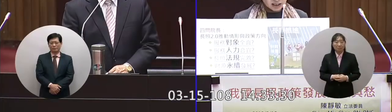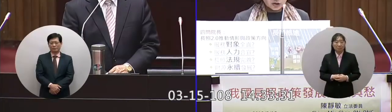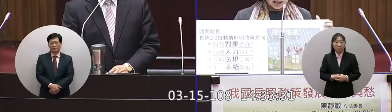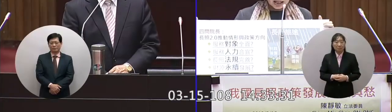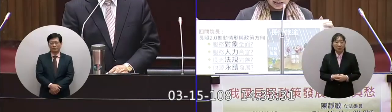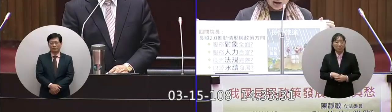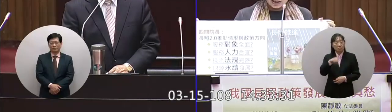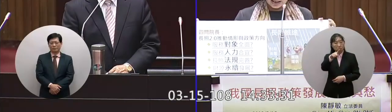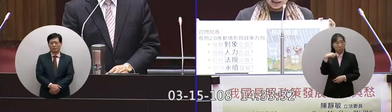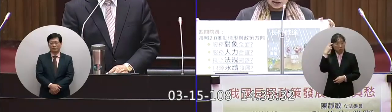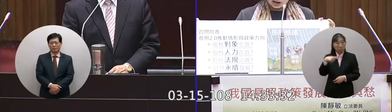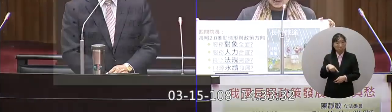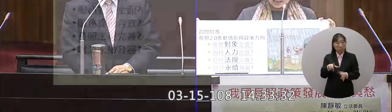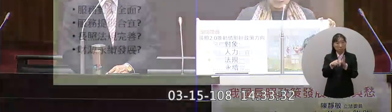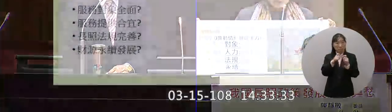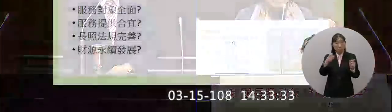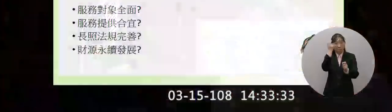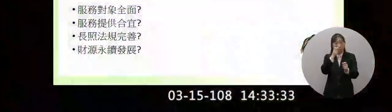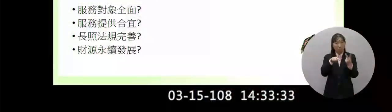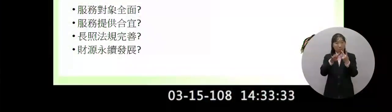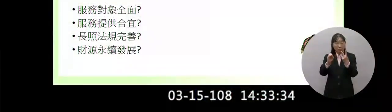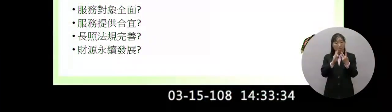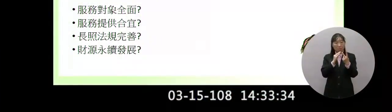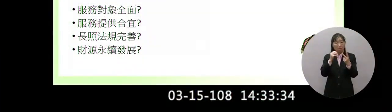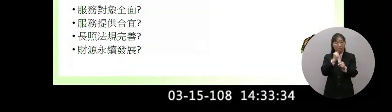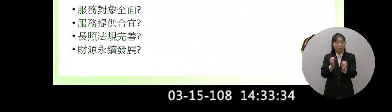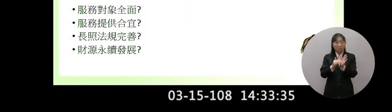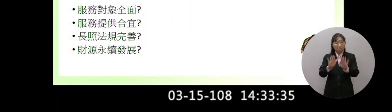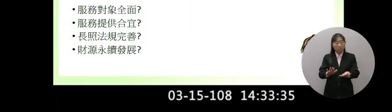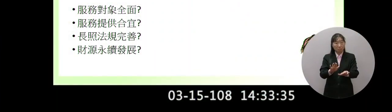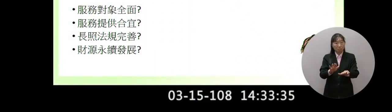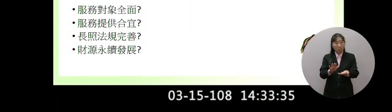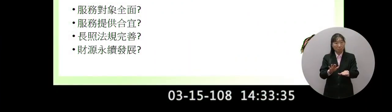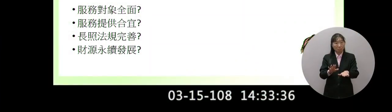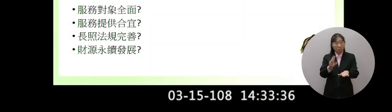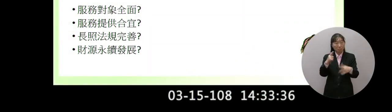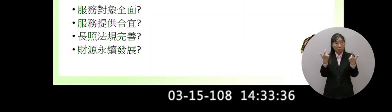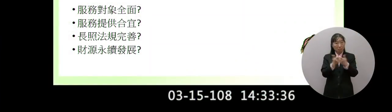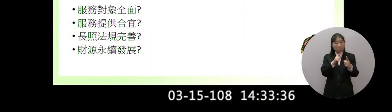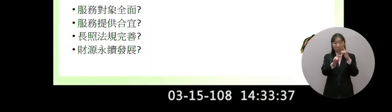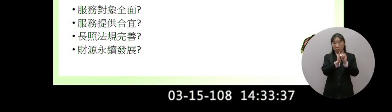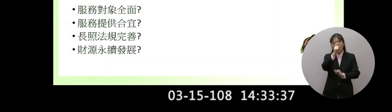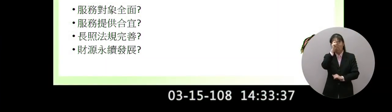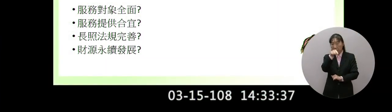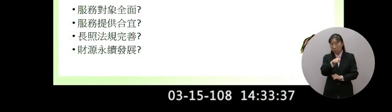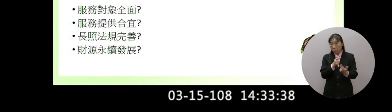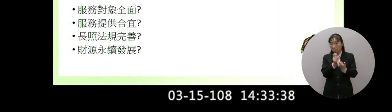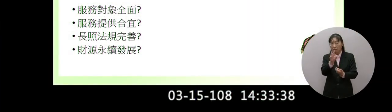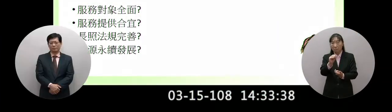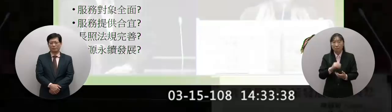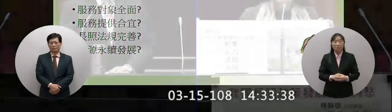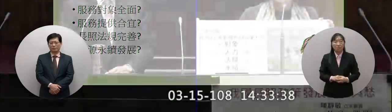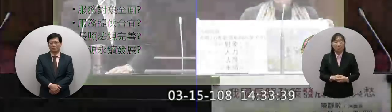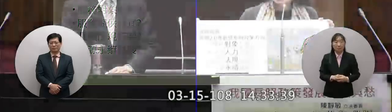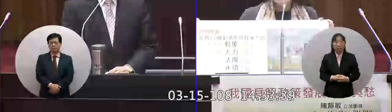好，您觉得长照2.0执行到现在有没有符合我们的民众的期待？它是不